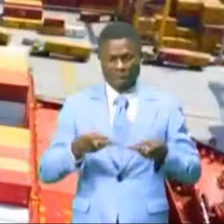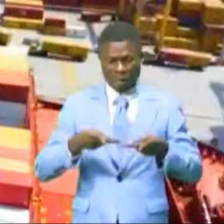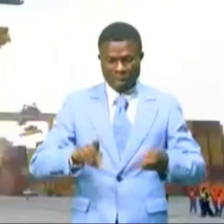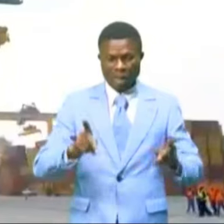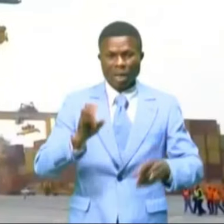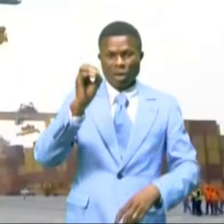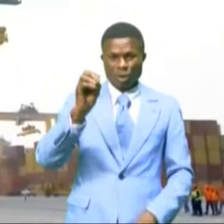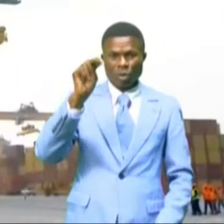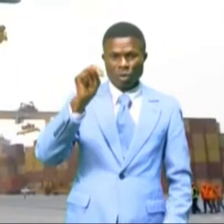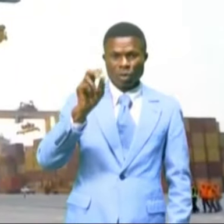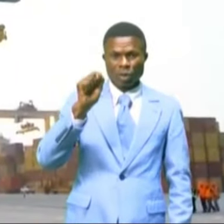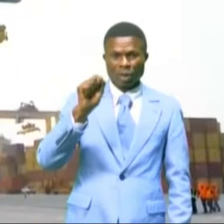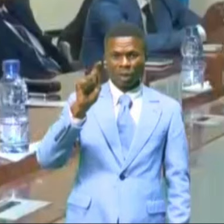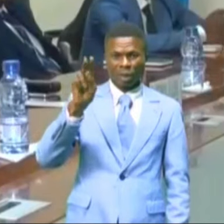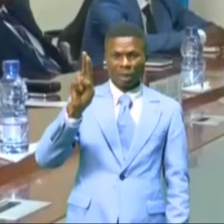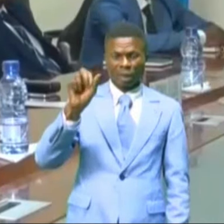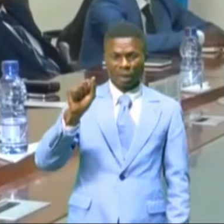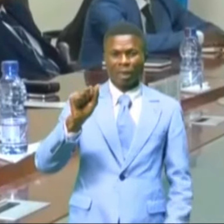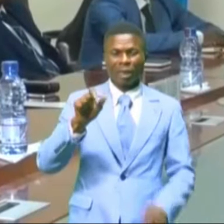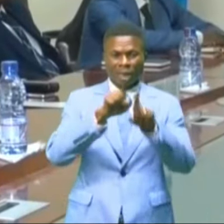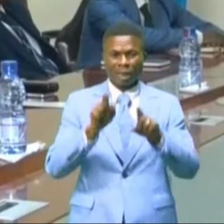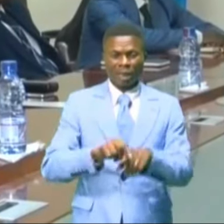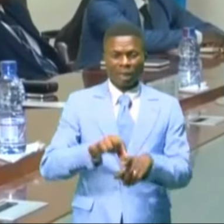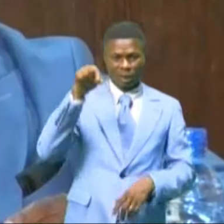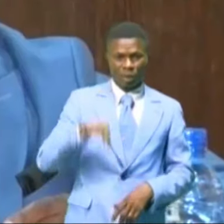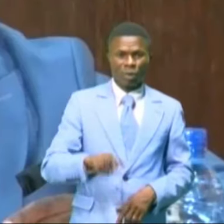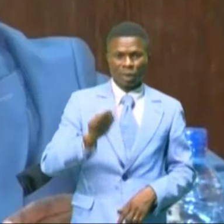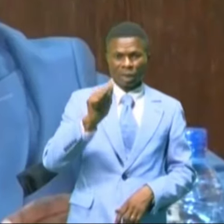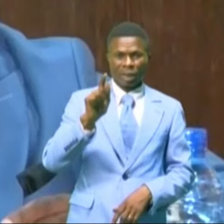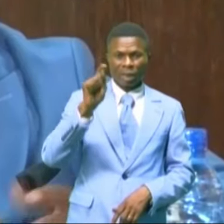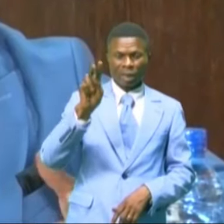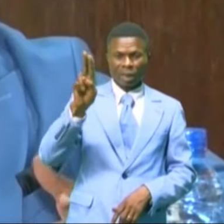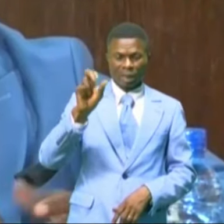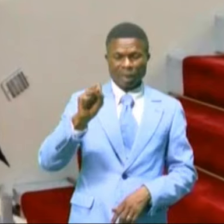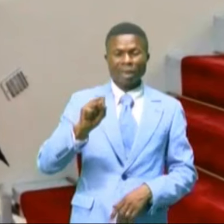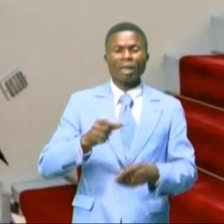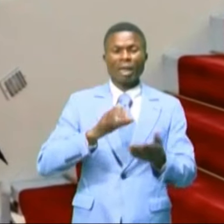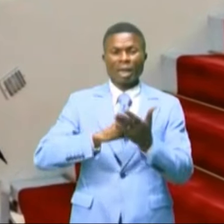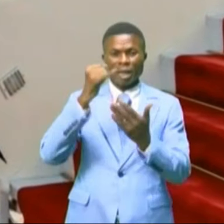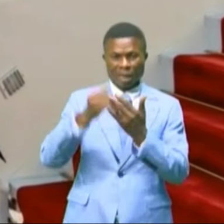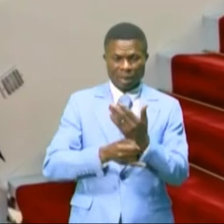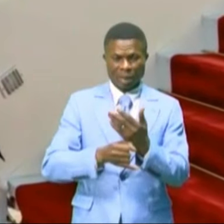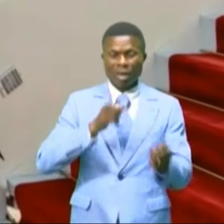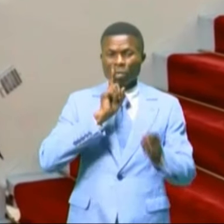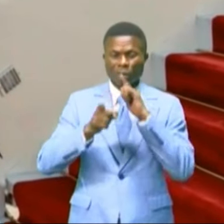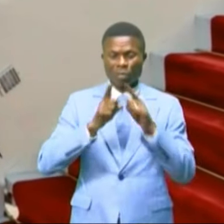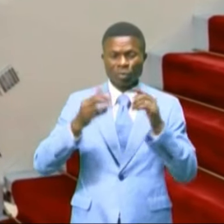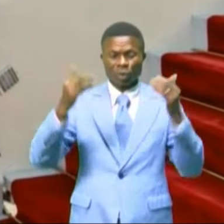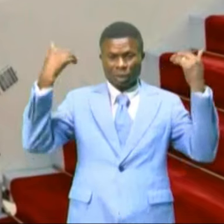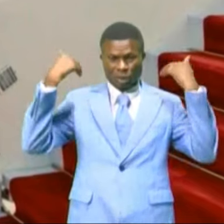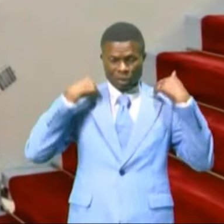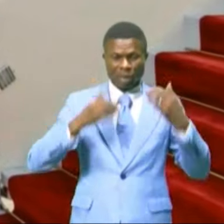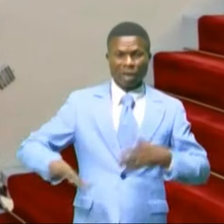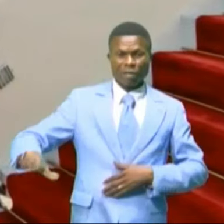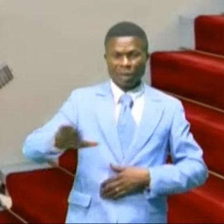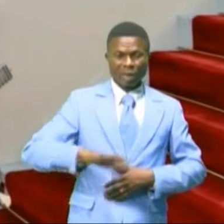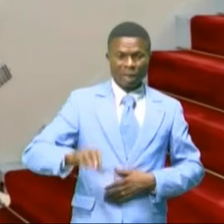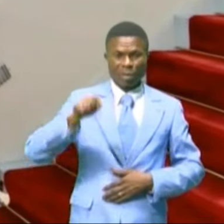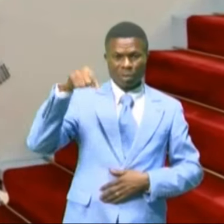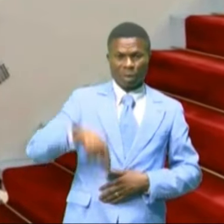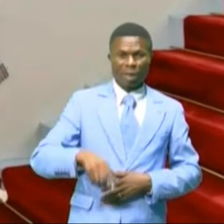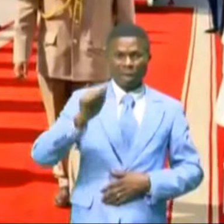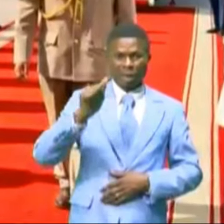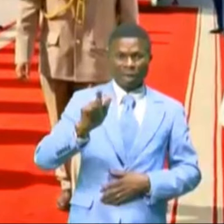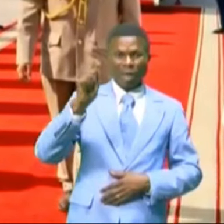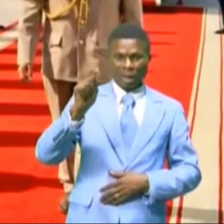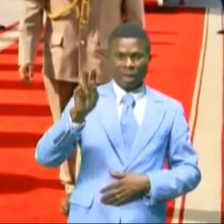l'ONATRA et le Qatar. Ce projet qui a été sous la table des discussions entre l'émir du Qatar et le président de la République, Félix-Antoine